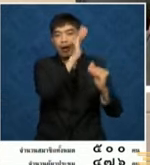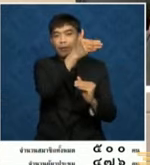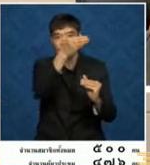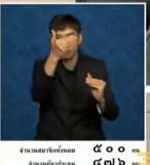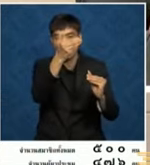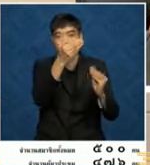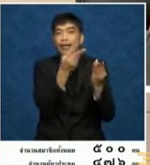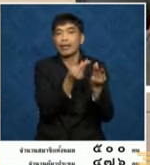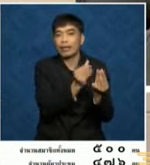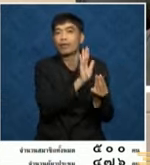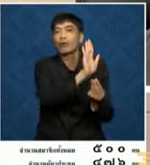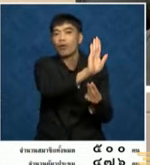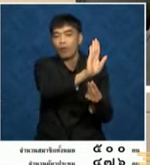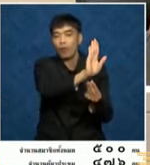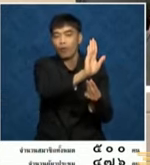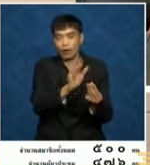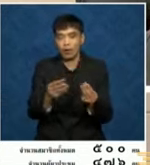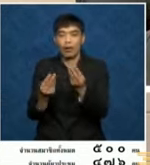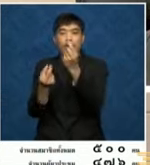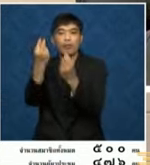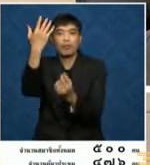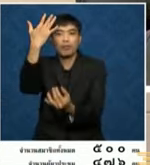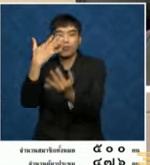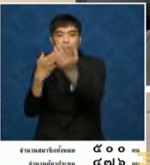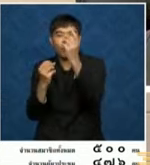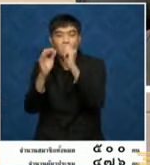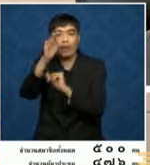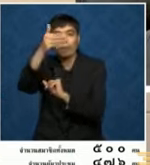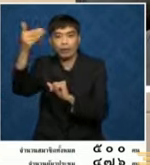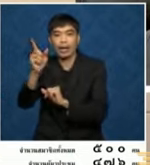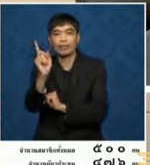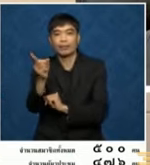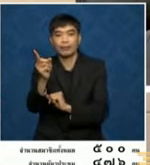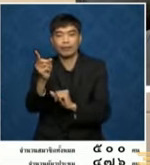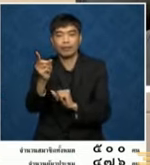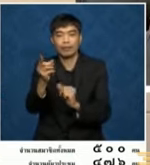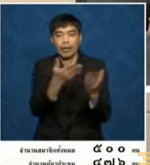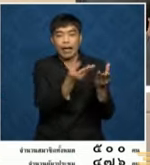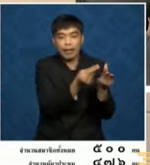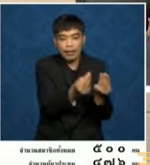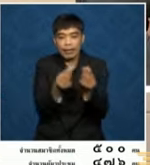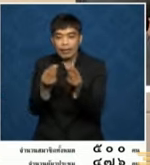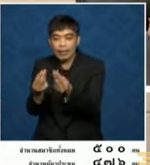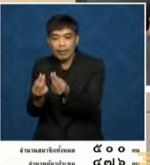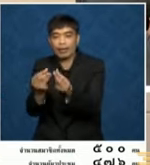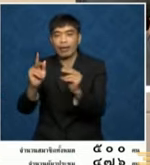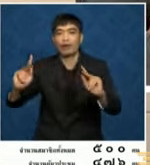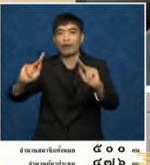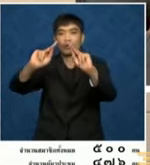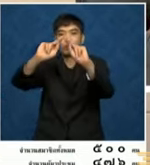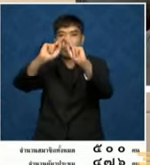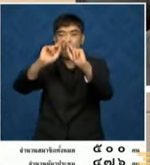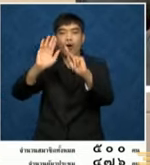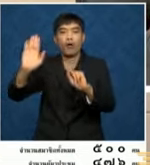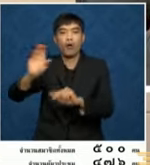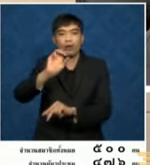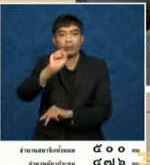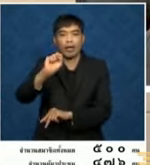ที่ดินที่เป็นที่ป่าไม้ถาวรแห่งชาติรับที่ดินจากกระทรวงเกษตรคือที่สหกรณ์นิ